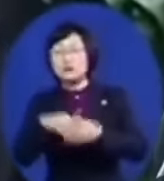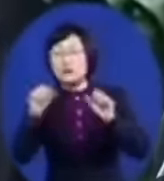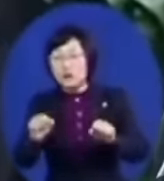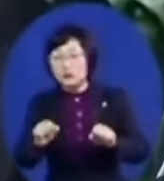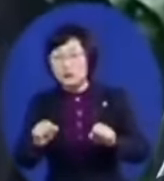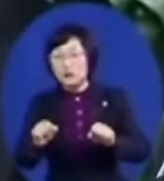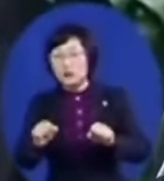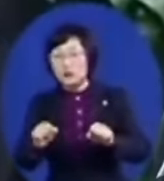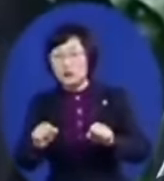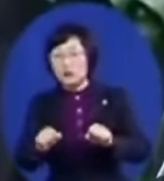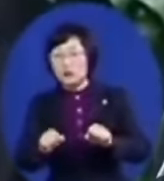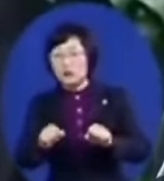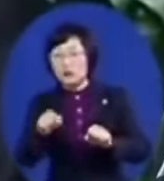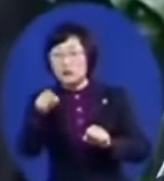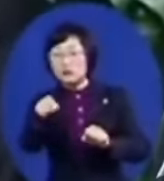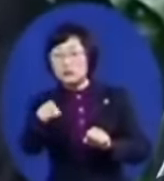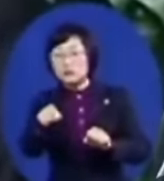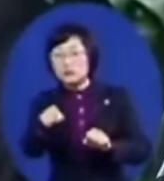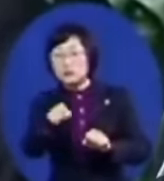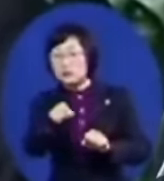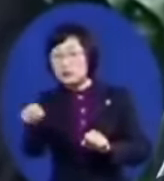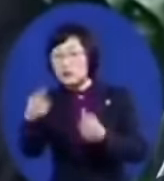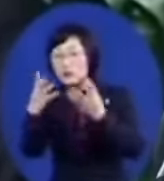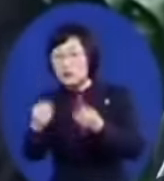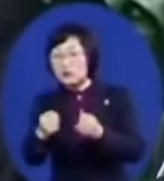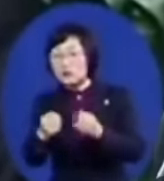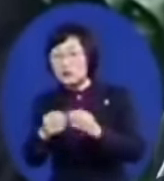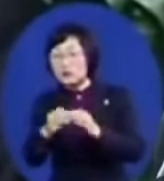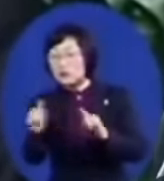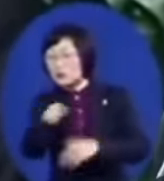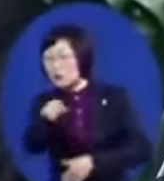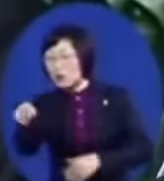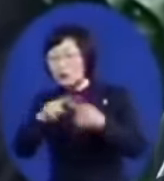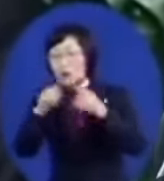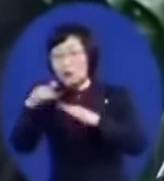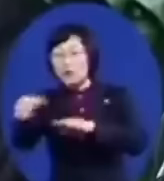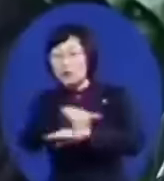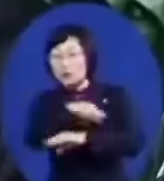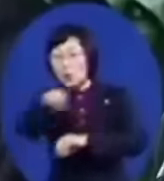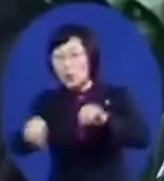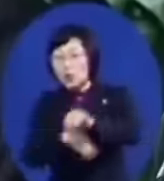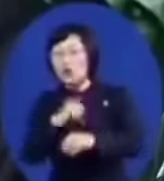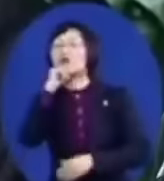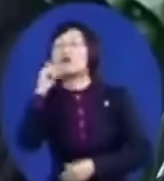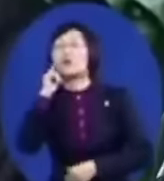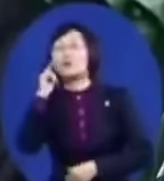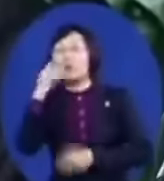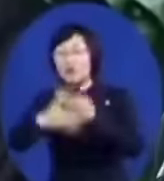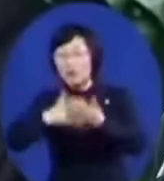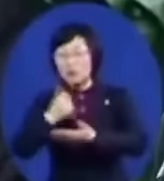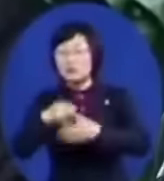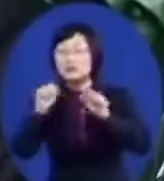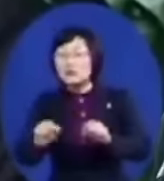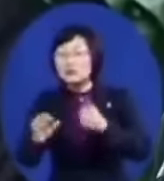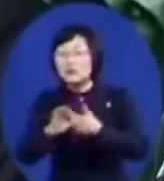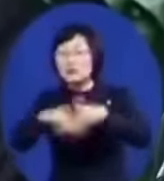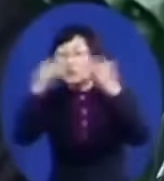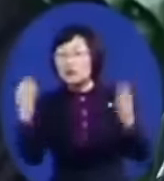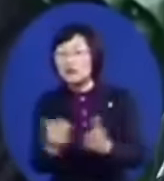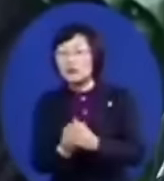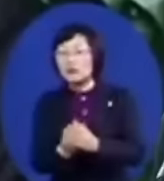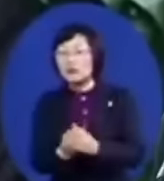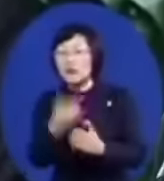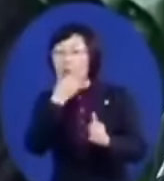저 많이 길거리에 걸어다니는 사람 중에 가난한 사람이 많습니까? 하나님이 살아계시면 다 골고루